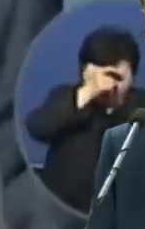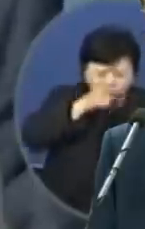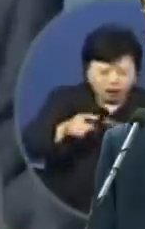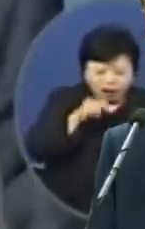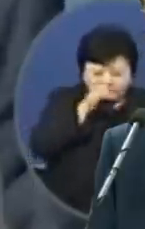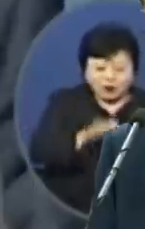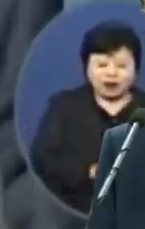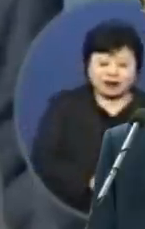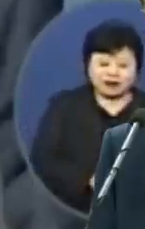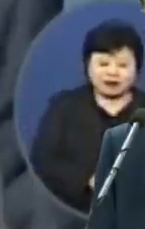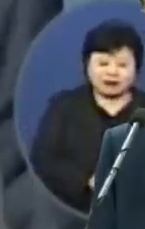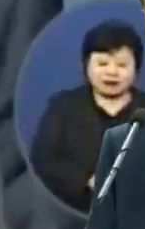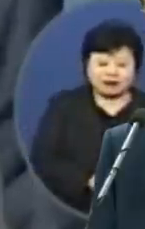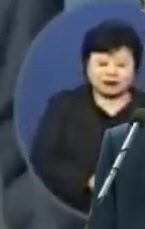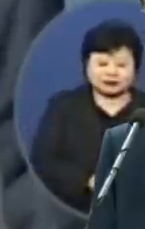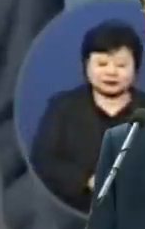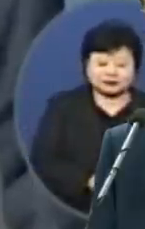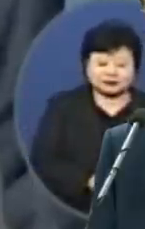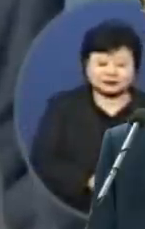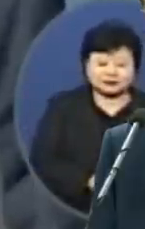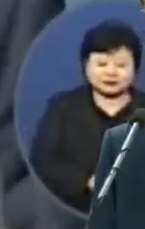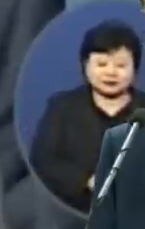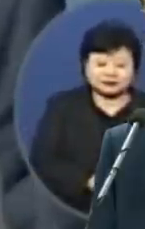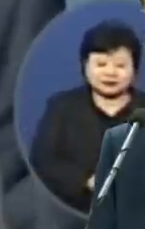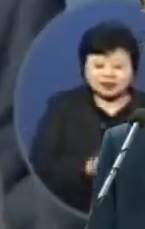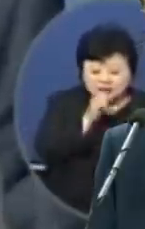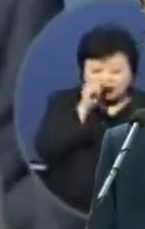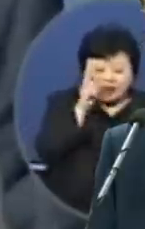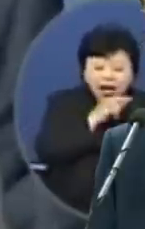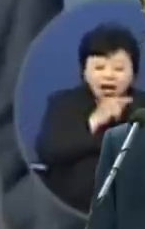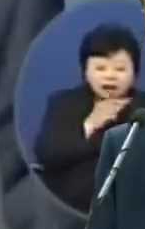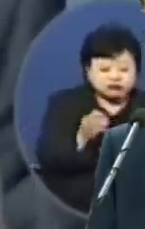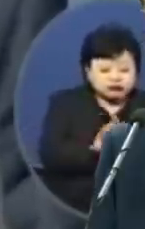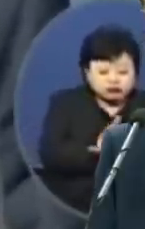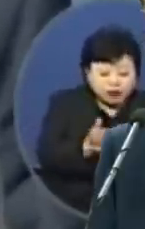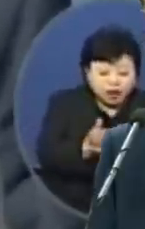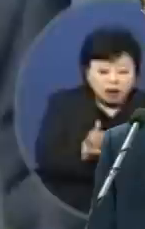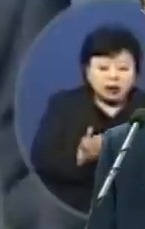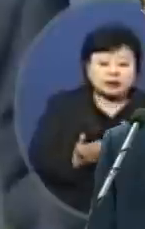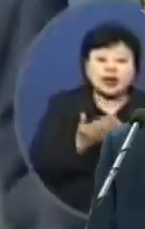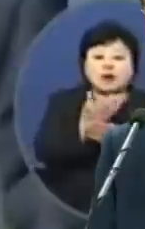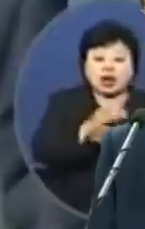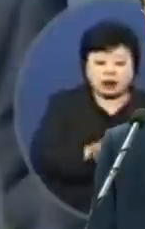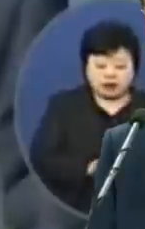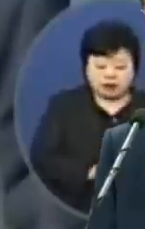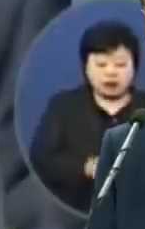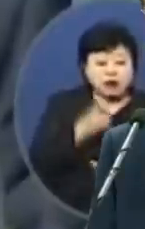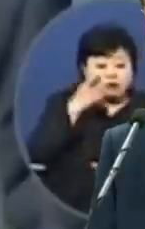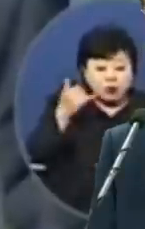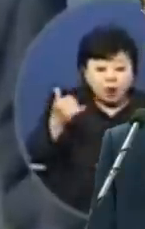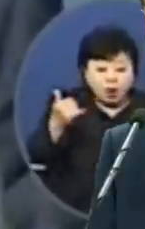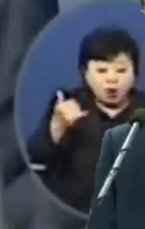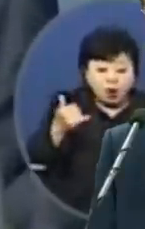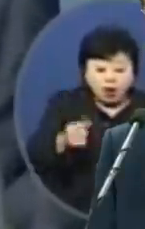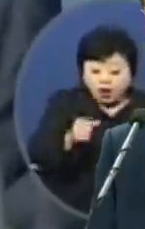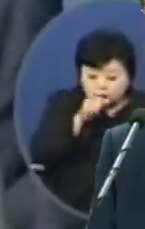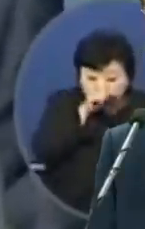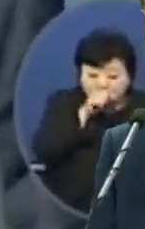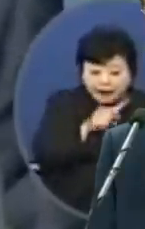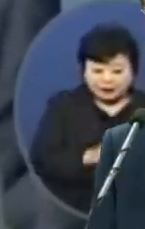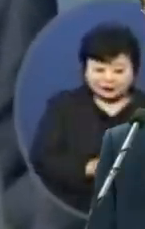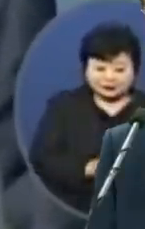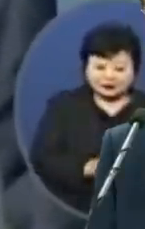되는데 그 주권이 어디서 나오냐? 선악을 분별하는 데서 나오는 것입니다. 부모가 이거는 좋다